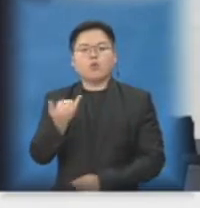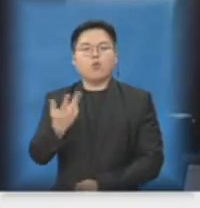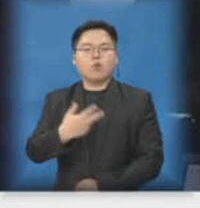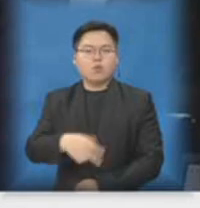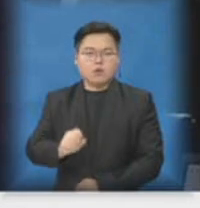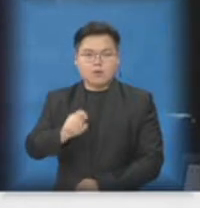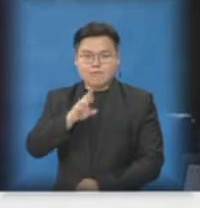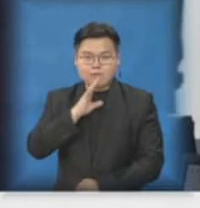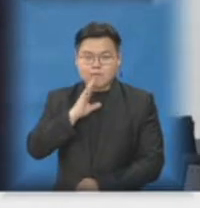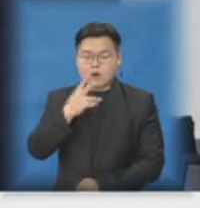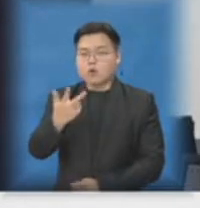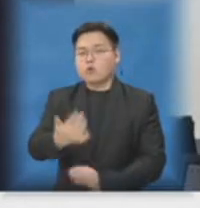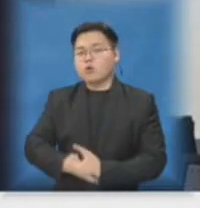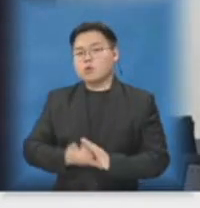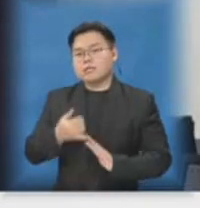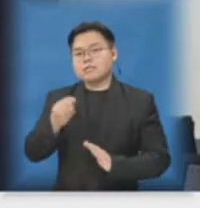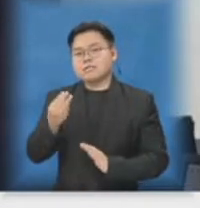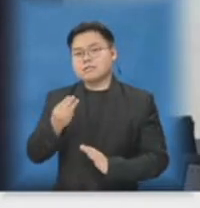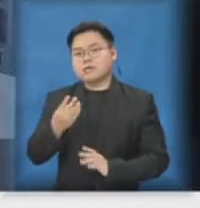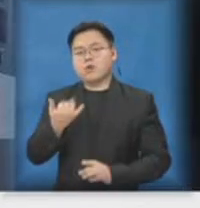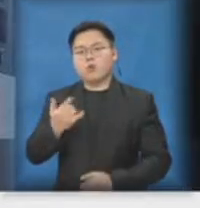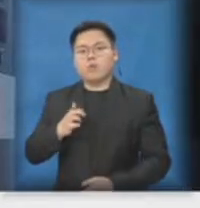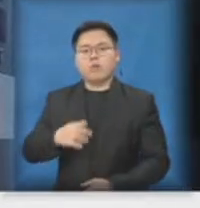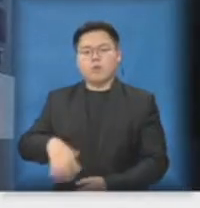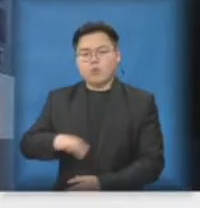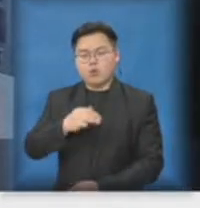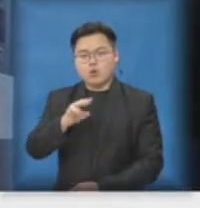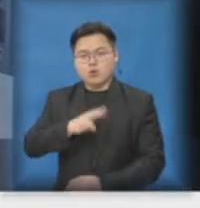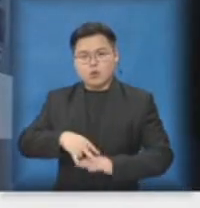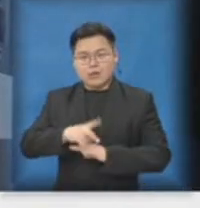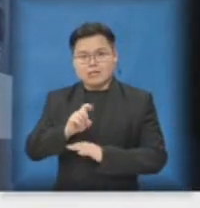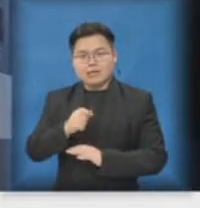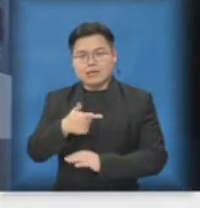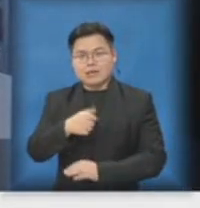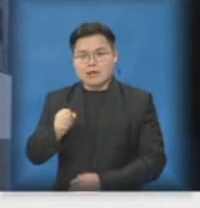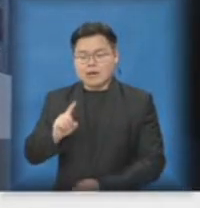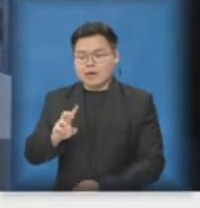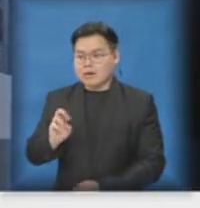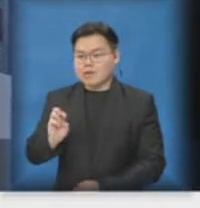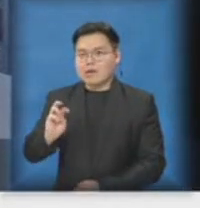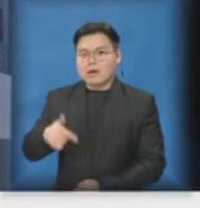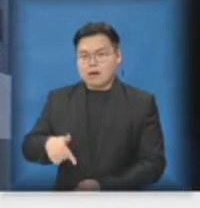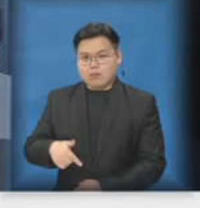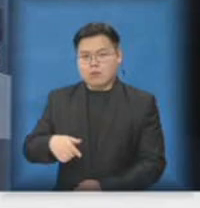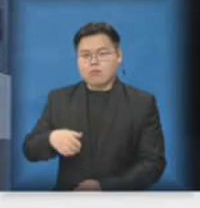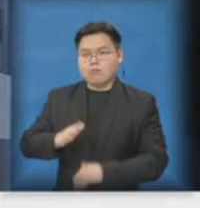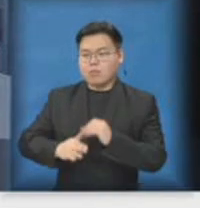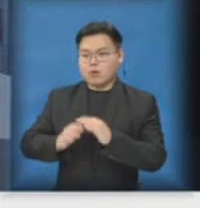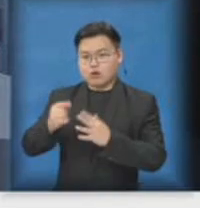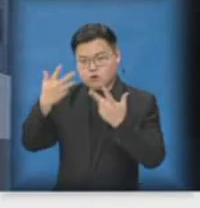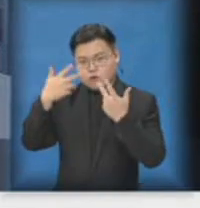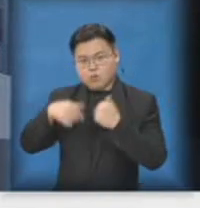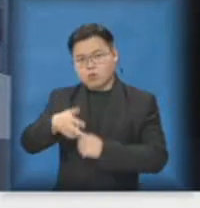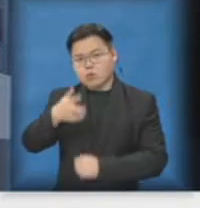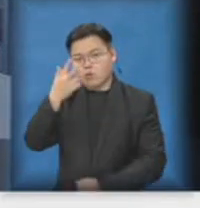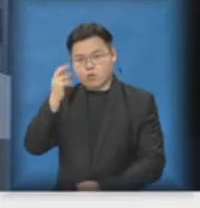тогтсон. 3 дугаар улирлын шалгалтыг нийслэлийн нутгийн захиргааны яармагдах зохицуулбарт зохион байгуулж байгаа бөгөөд 3 хоног үргэлжлэнэ.